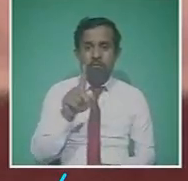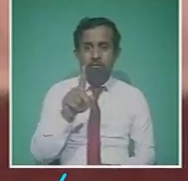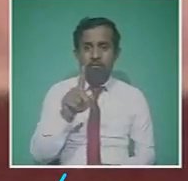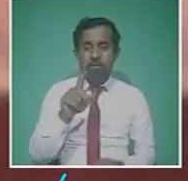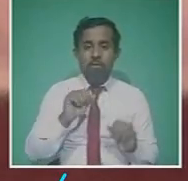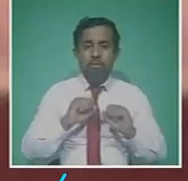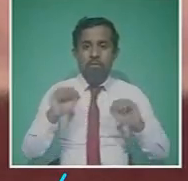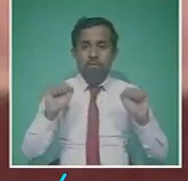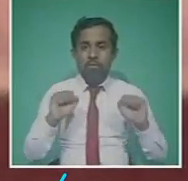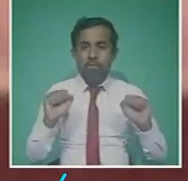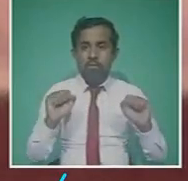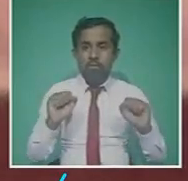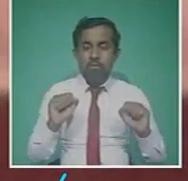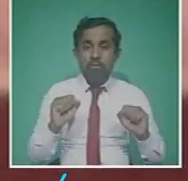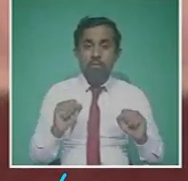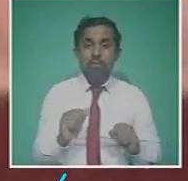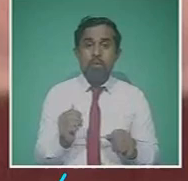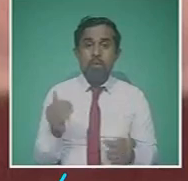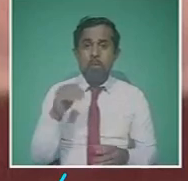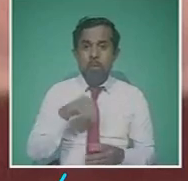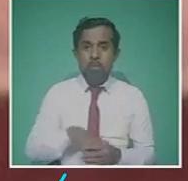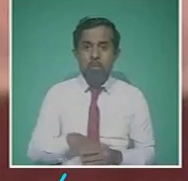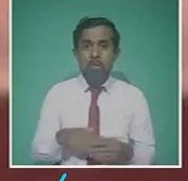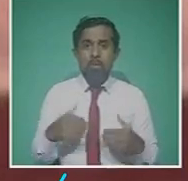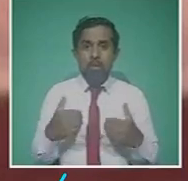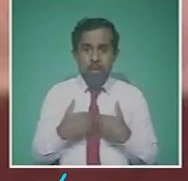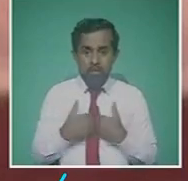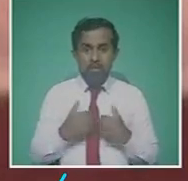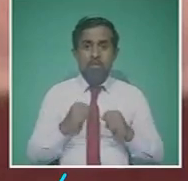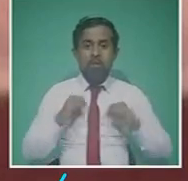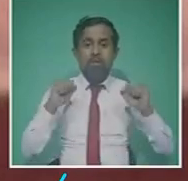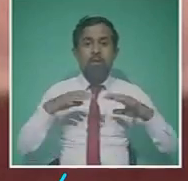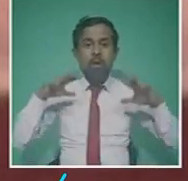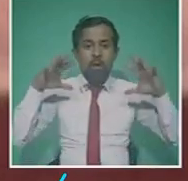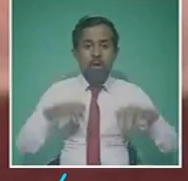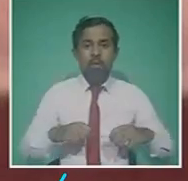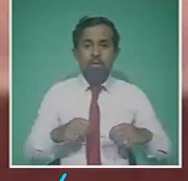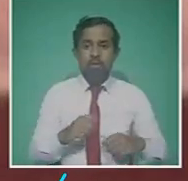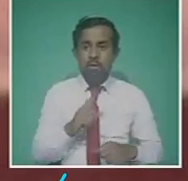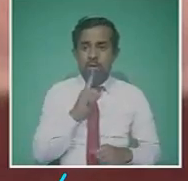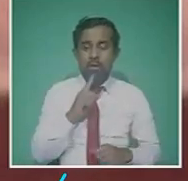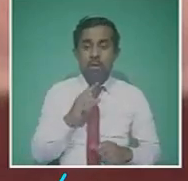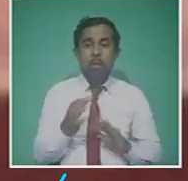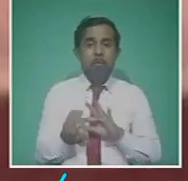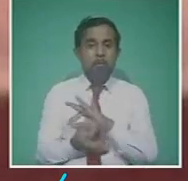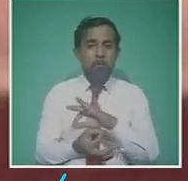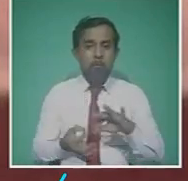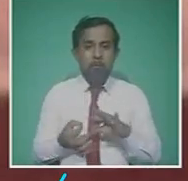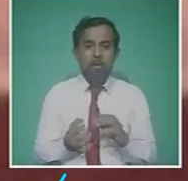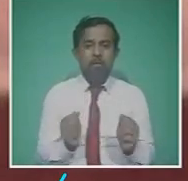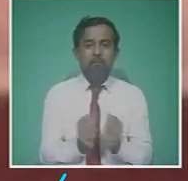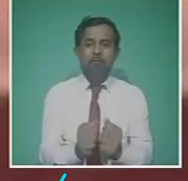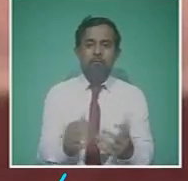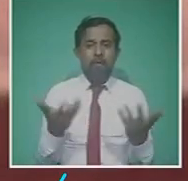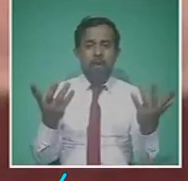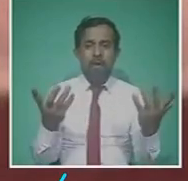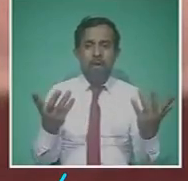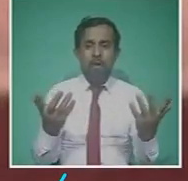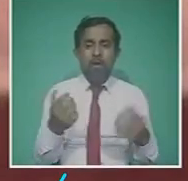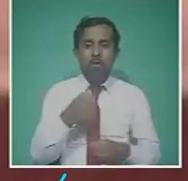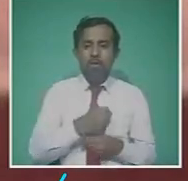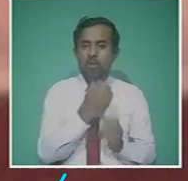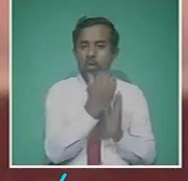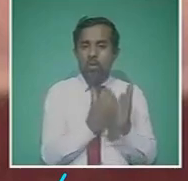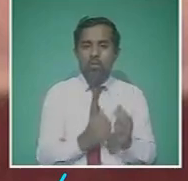මේ අරගලය මහ පොළොවට ගෙනල්ලා අපි තමයි අරගලයේ අයිතිකාරයෝ කියලා ප්‍රජාතන්ත්‍රවාදයේ වැඩක් නැහැ. එහෙම නැත්නම් ආණ්ඩු